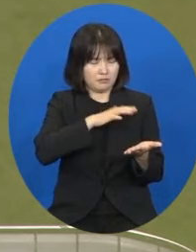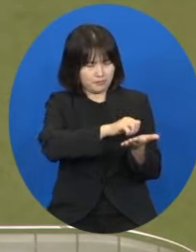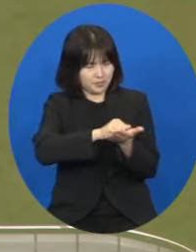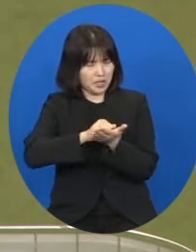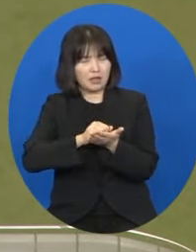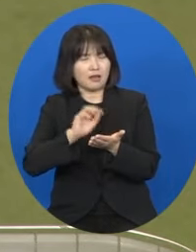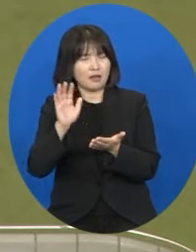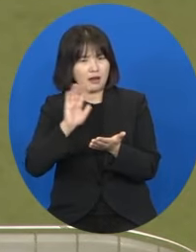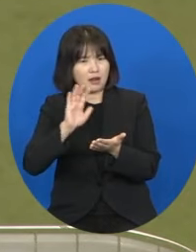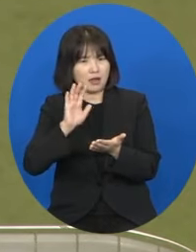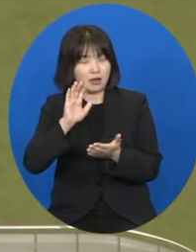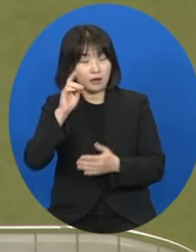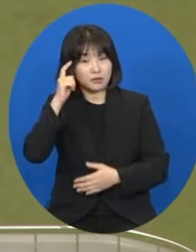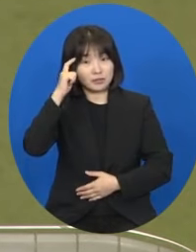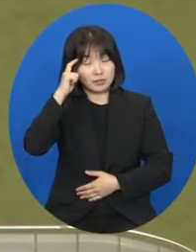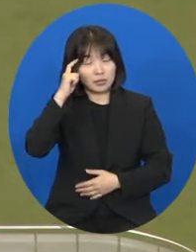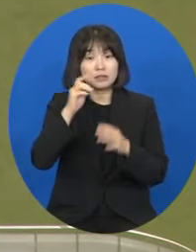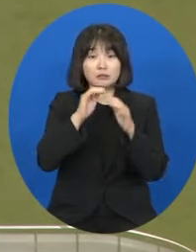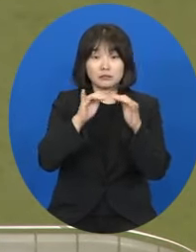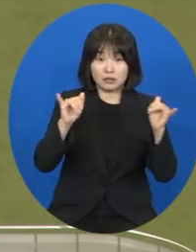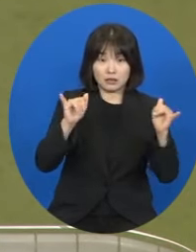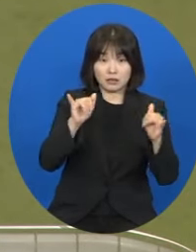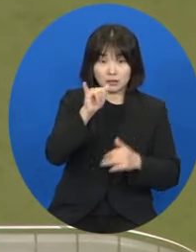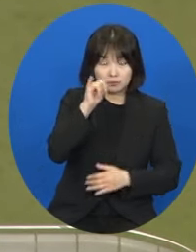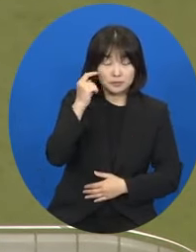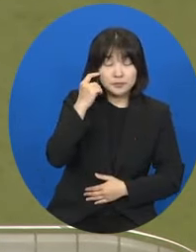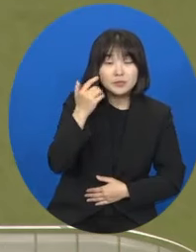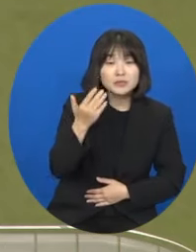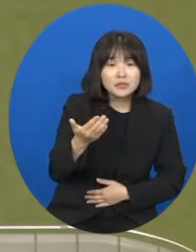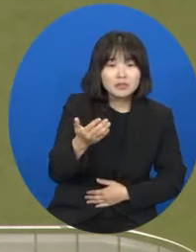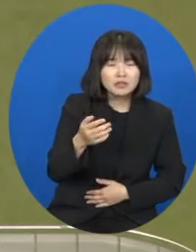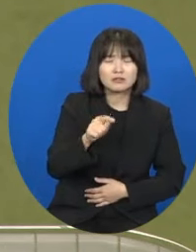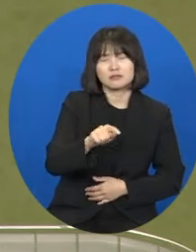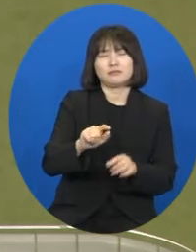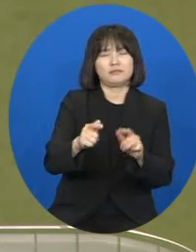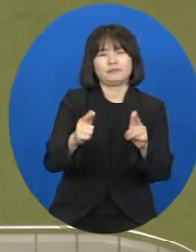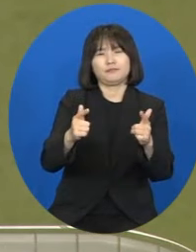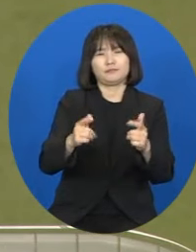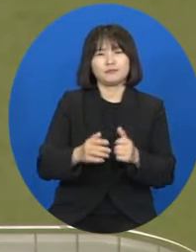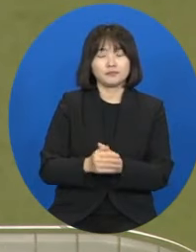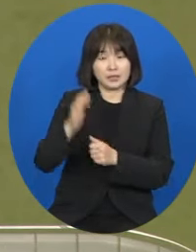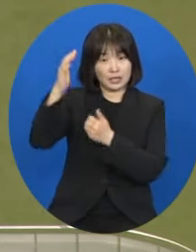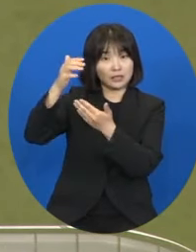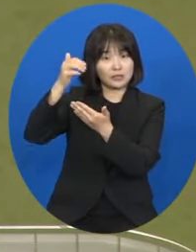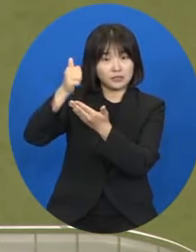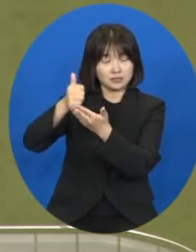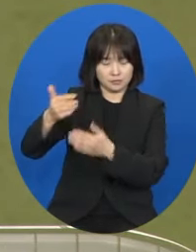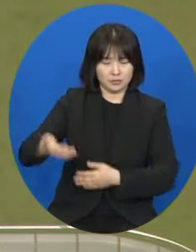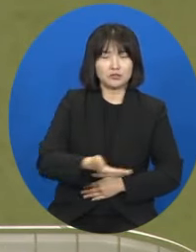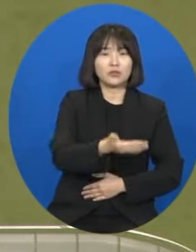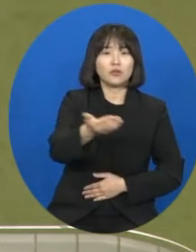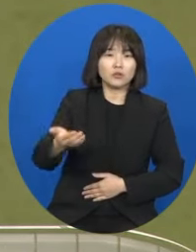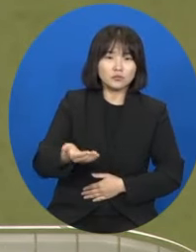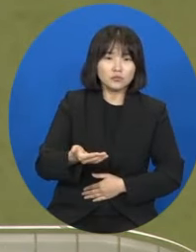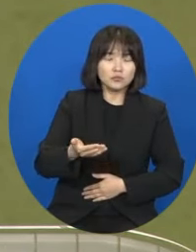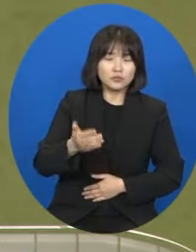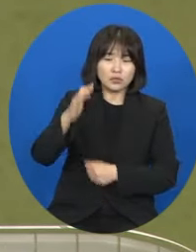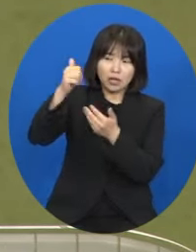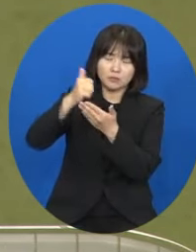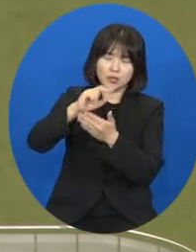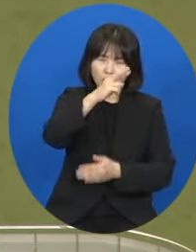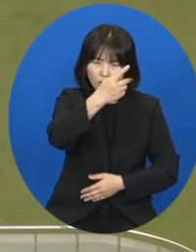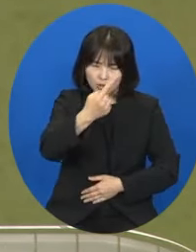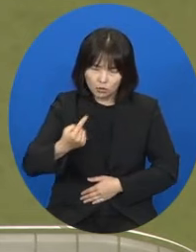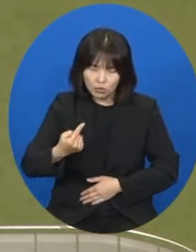라고 혹시 생각하는 분 계십니까? 여러분 그렇지 않습니다. 하나님은요, 여러분들이 하나님께로